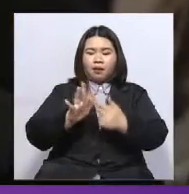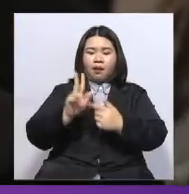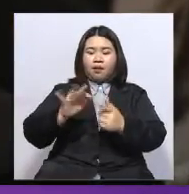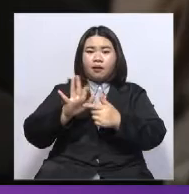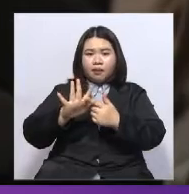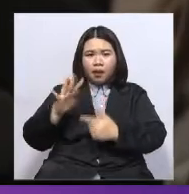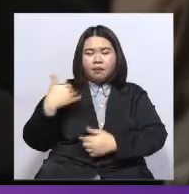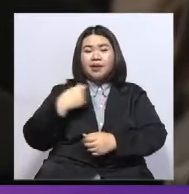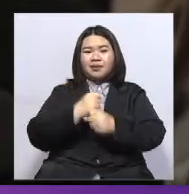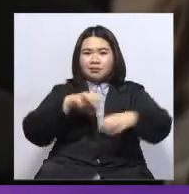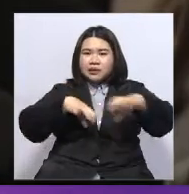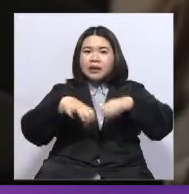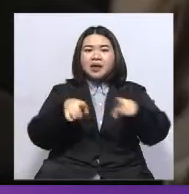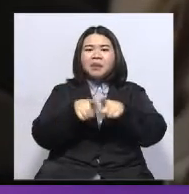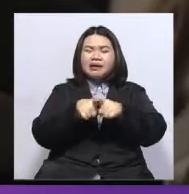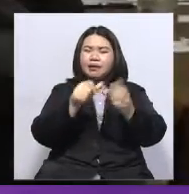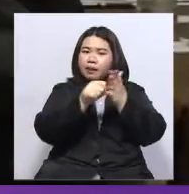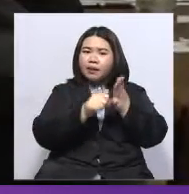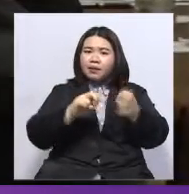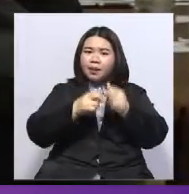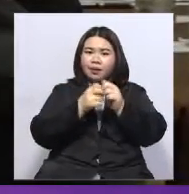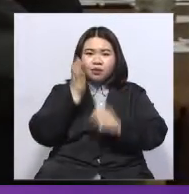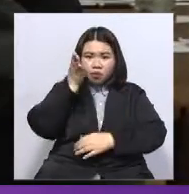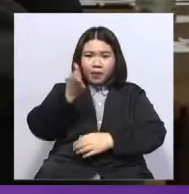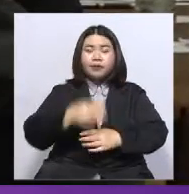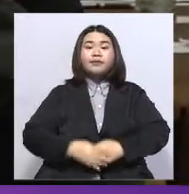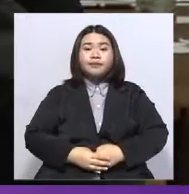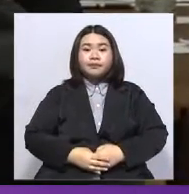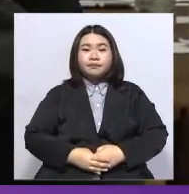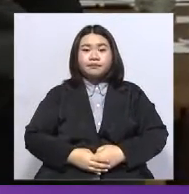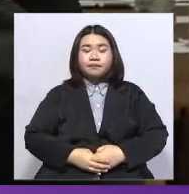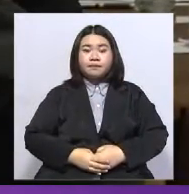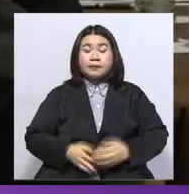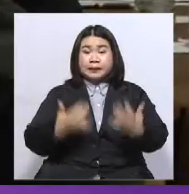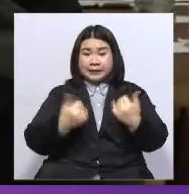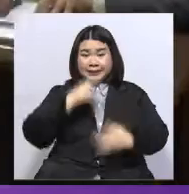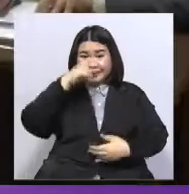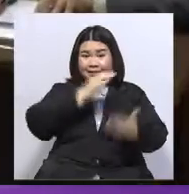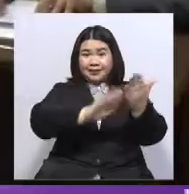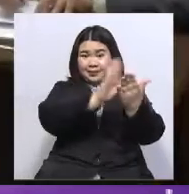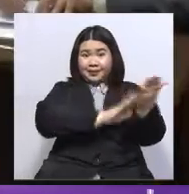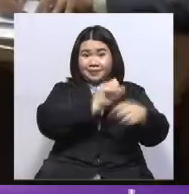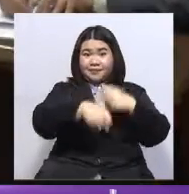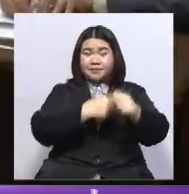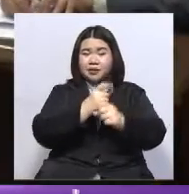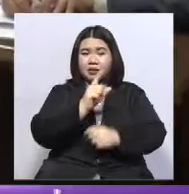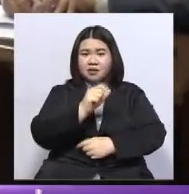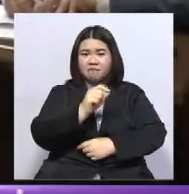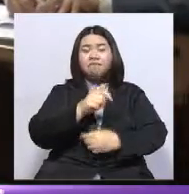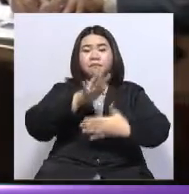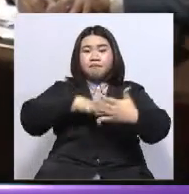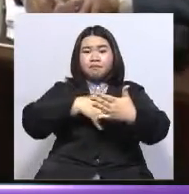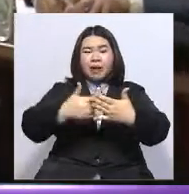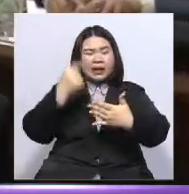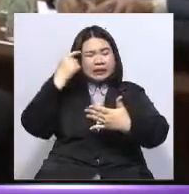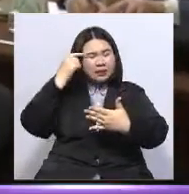การจัดการแก้ไขปัญหาในอนาคตที่อาจจะเกิดขึ้นสำหรับประเทศไทยยุทธศาสตร์ชาติ20ปีจะเป็นแผนยุทธศ